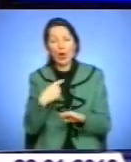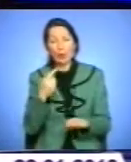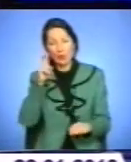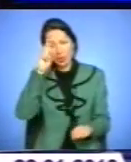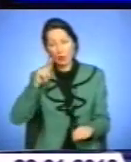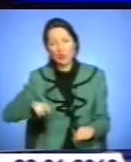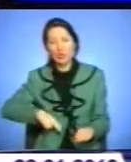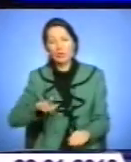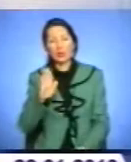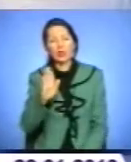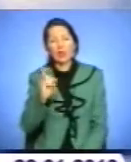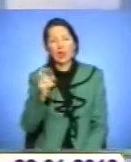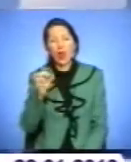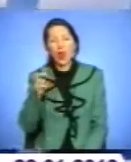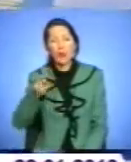Хоптян.